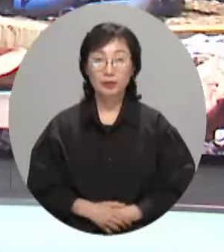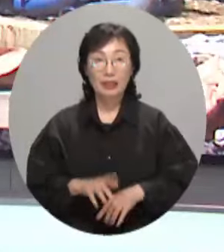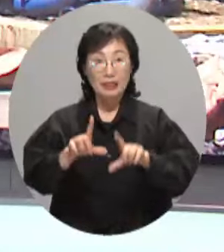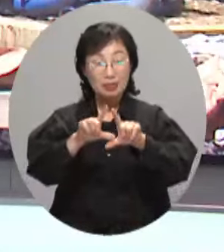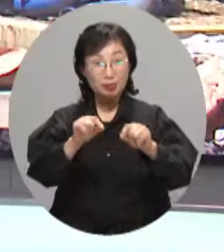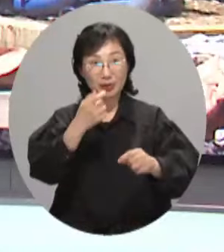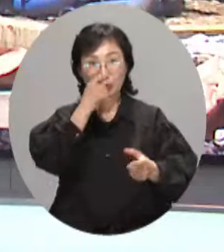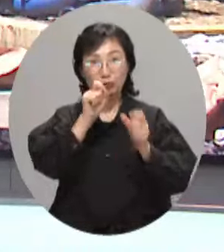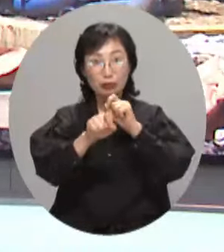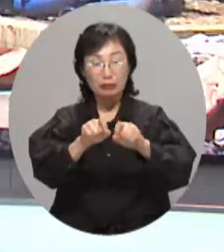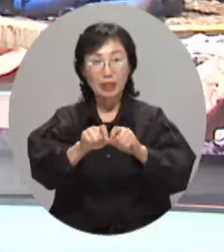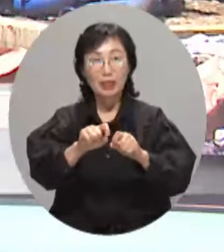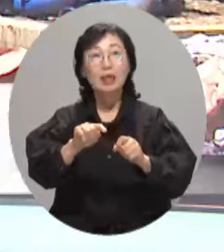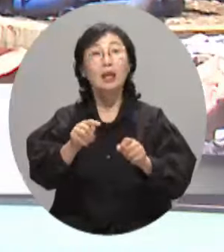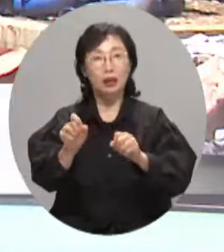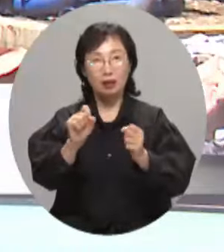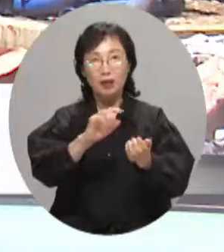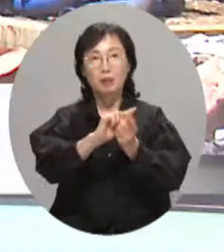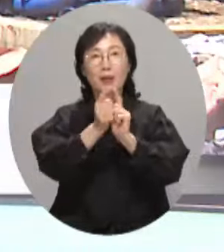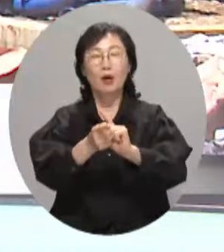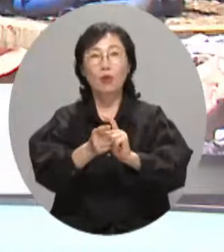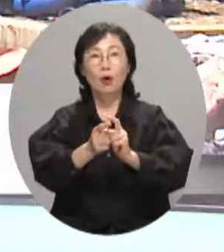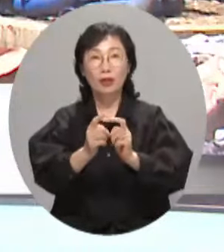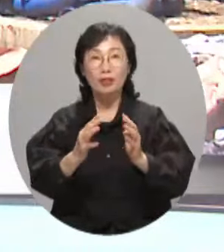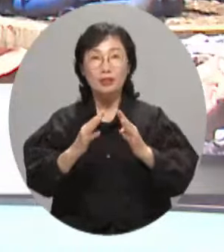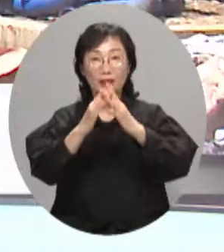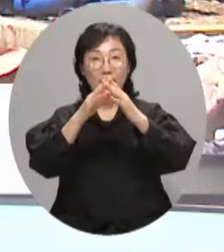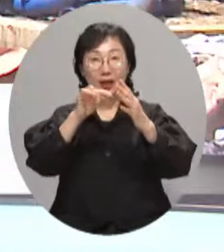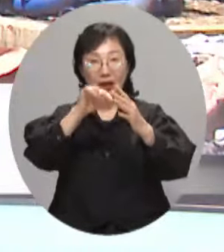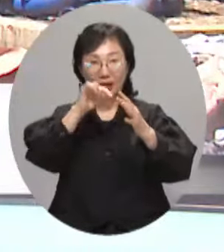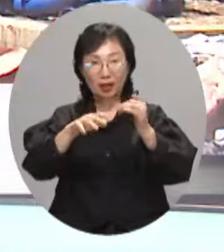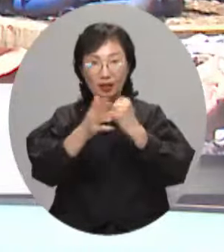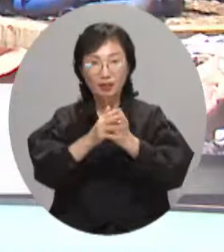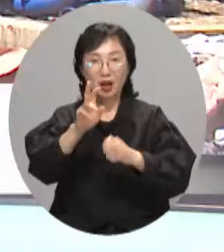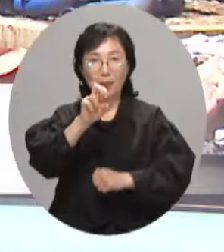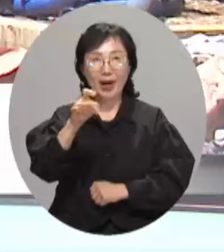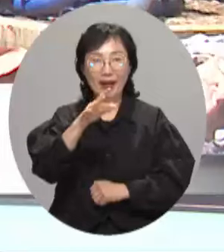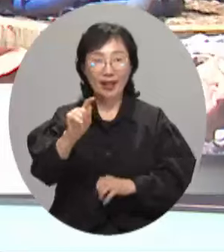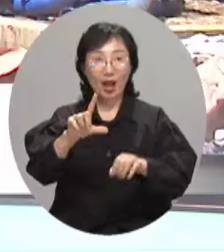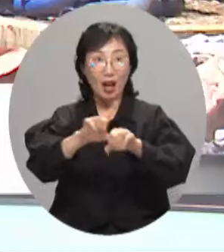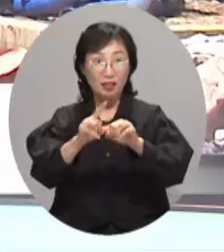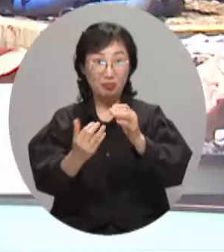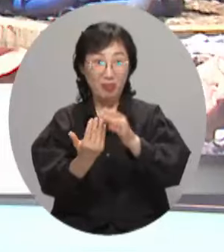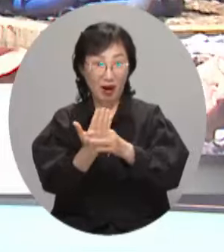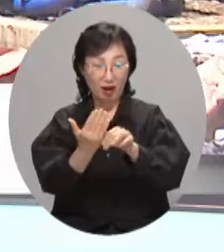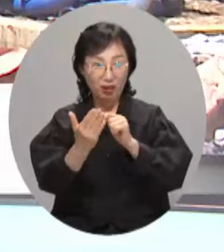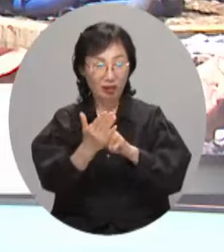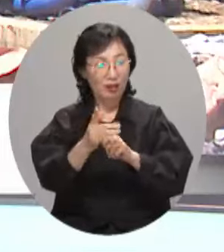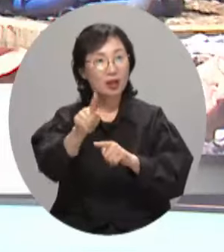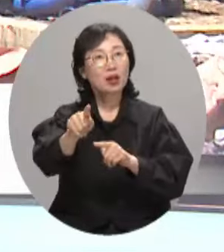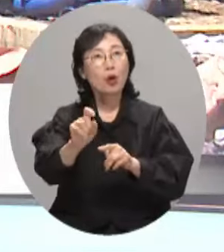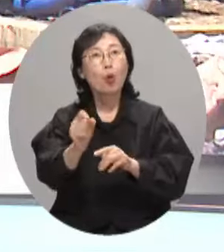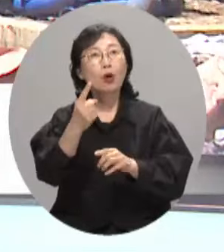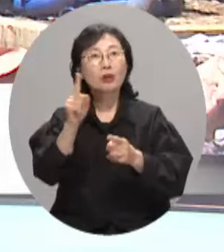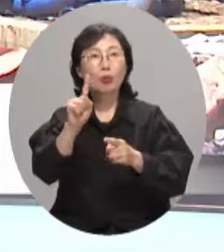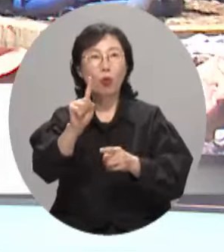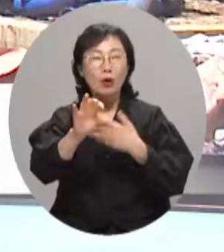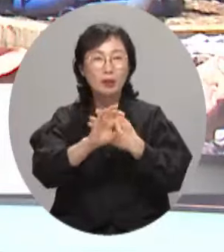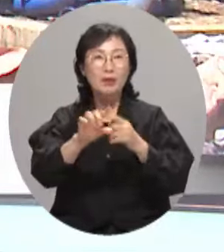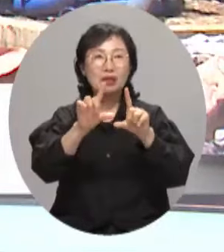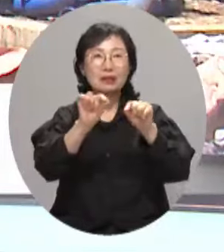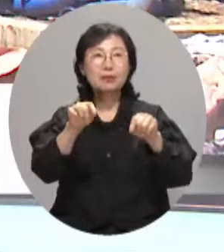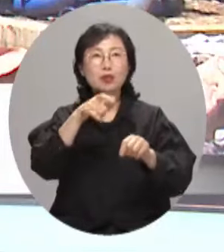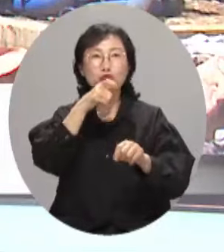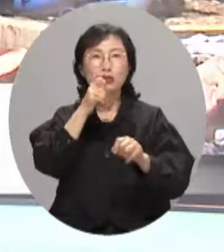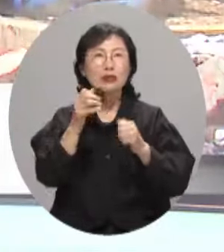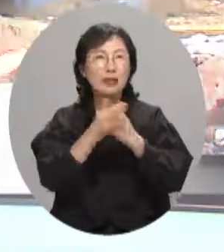음식물 쓰레기 자원화 시설에서 메탄가스 폭발이 발생하면서 은폐수 과다 투입이 근본 원인 아니냐는 의문이 커지고